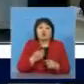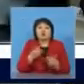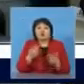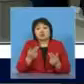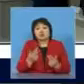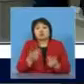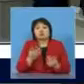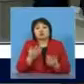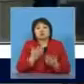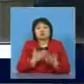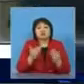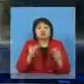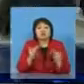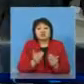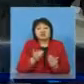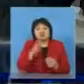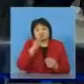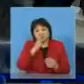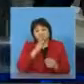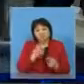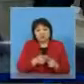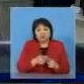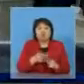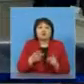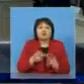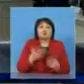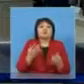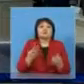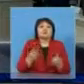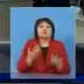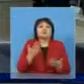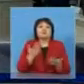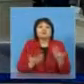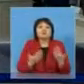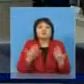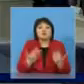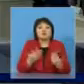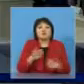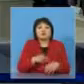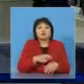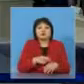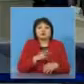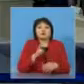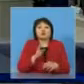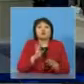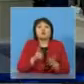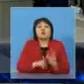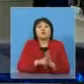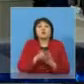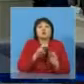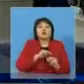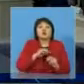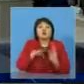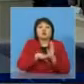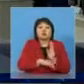Конечно, низкий уровень заработной платы. Вот. Если сегодня врач, который только пришел